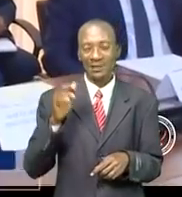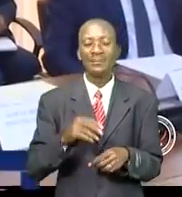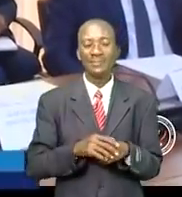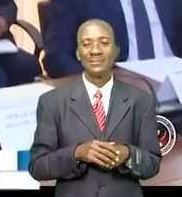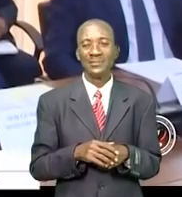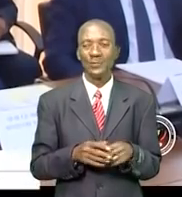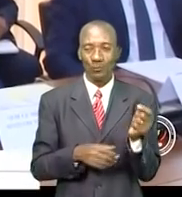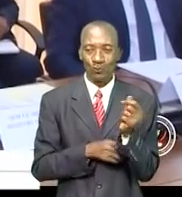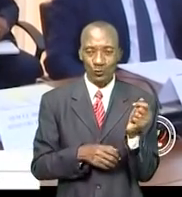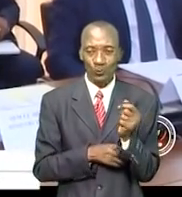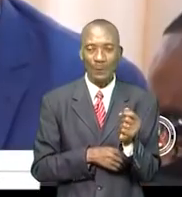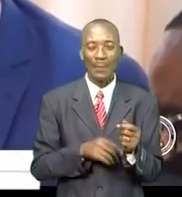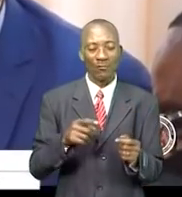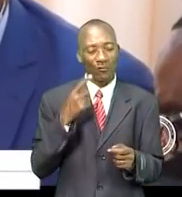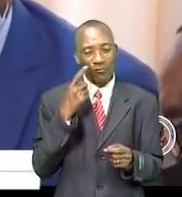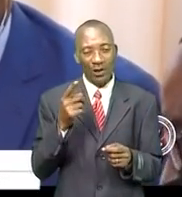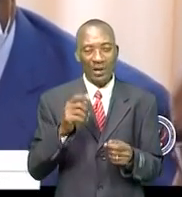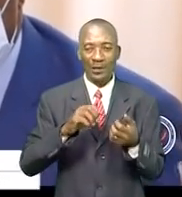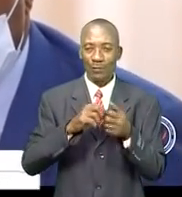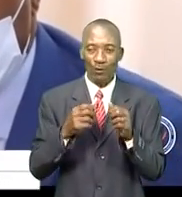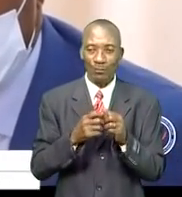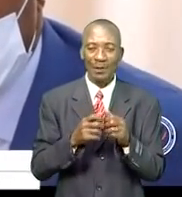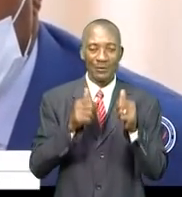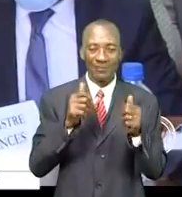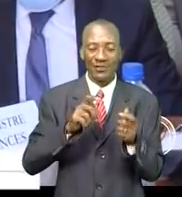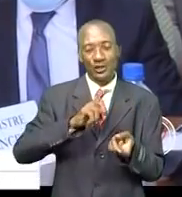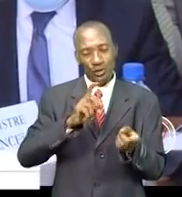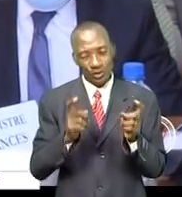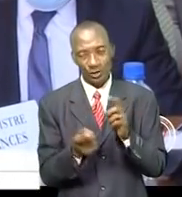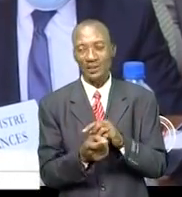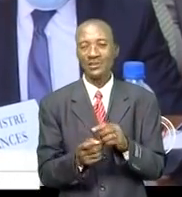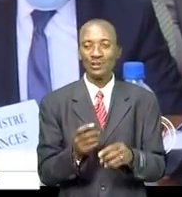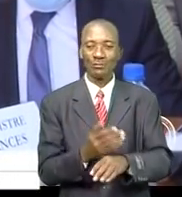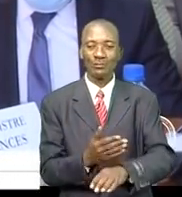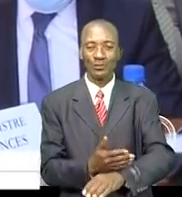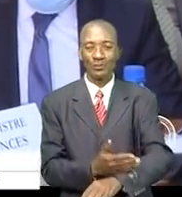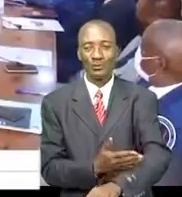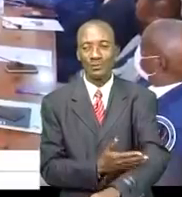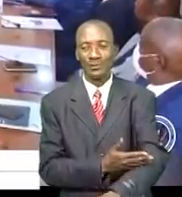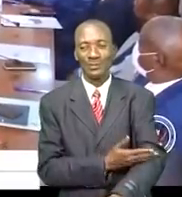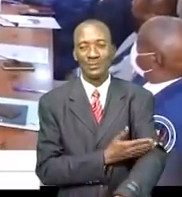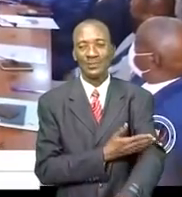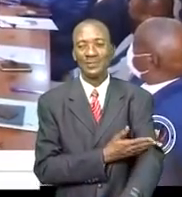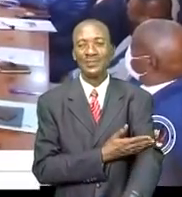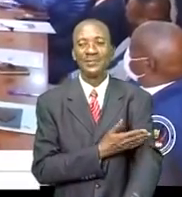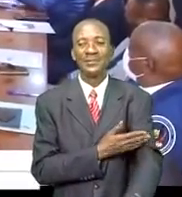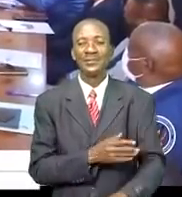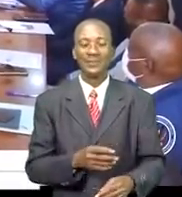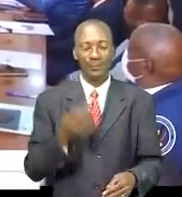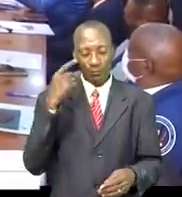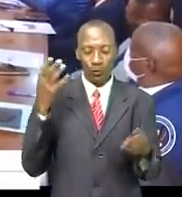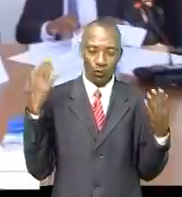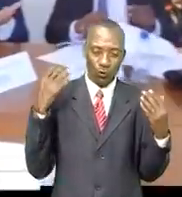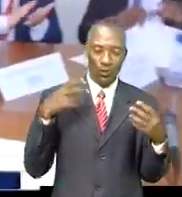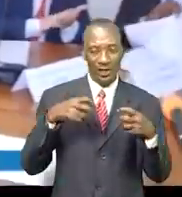Quinois vont voir s'améliorer leurs conditions de vie et près de 170 000 emplois seront créés dans les secteurs de l'eau, de